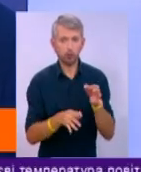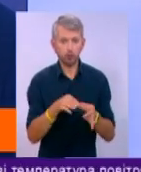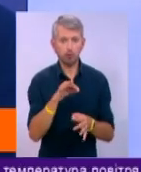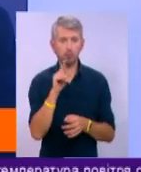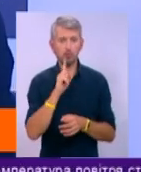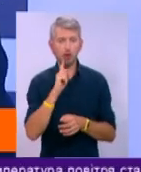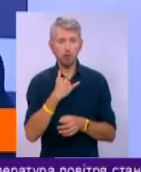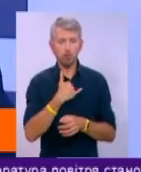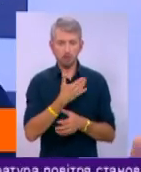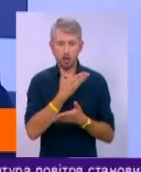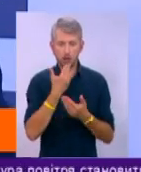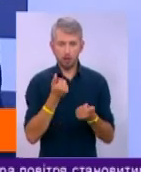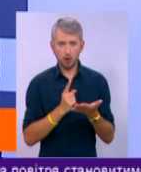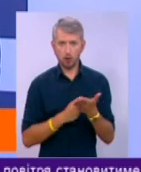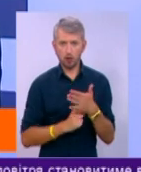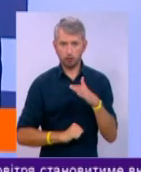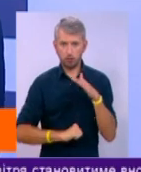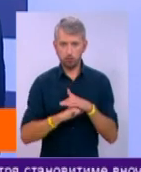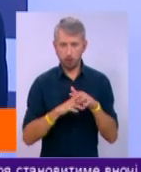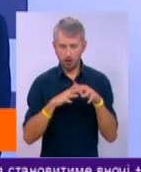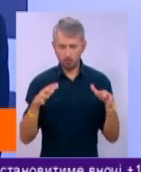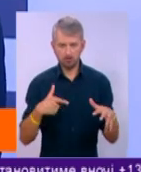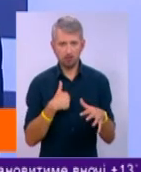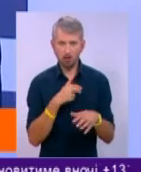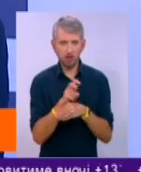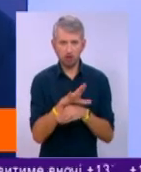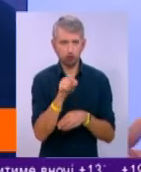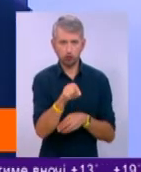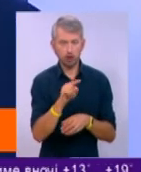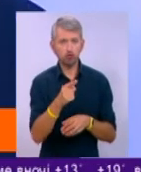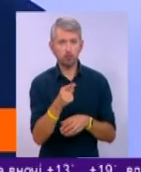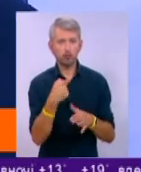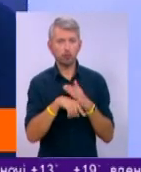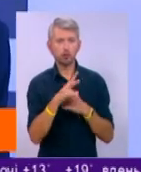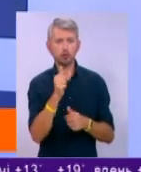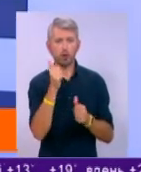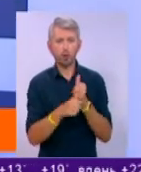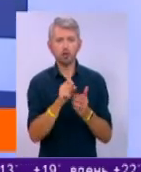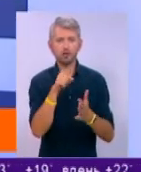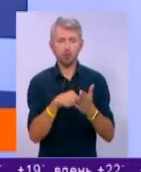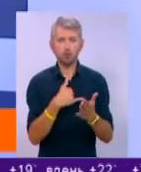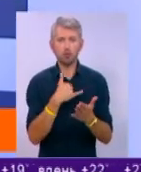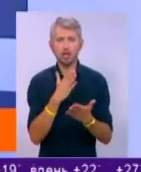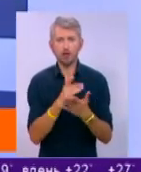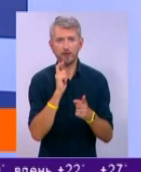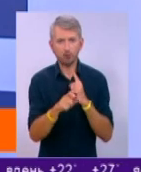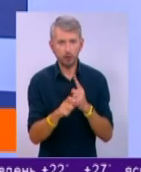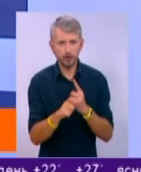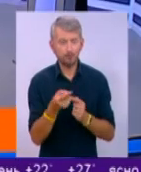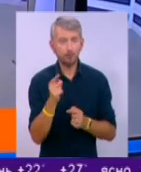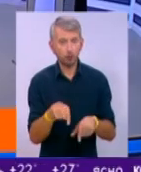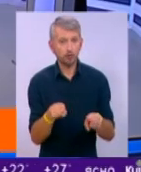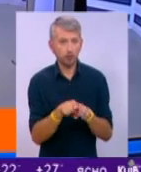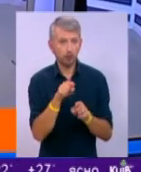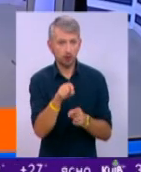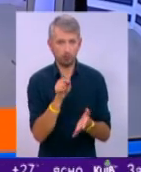в мене немає такої доказової бази, так, я не йду туди. Чому? Бо на кожне запитання в мене є відповідь. І тому так і